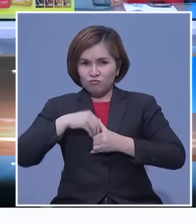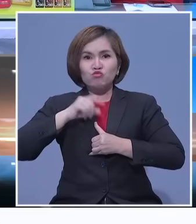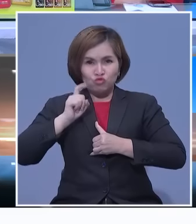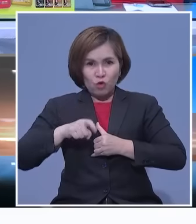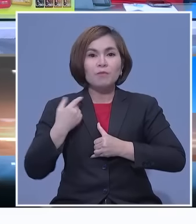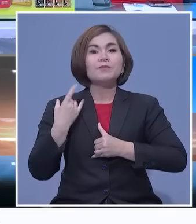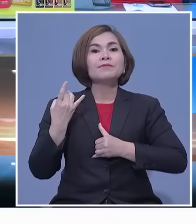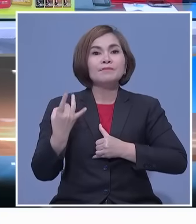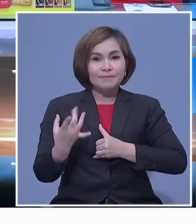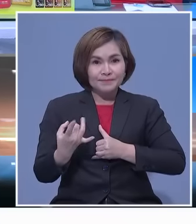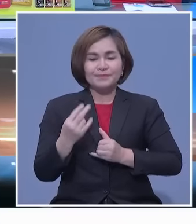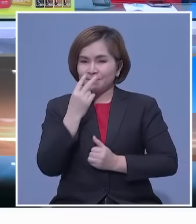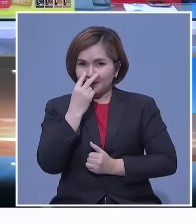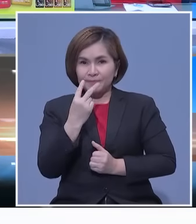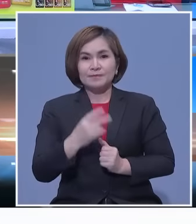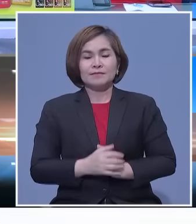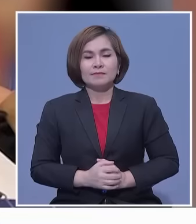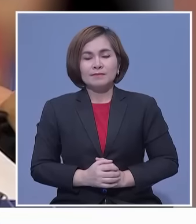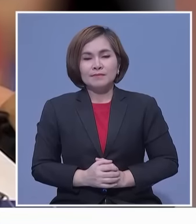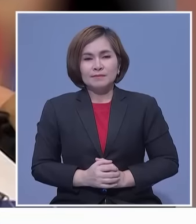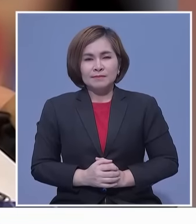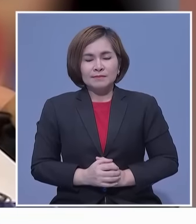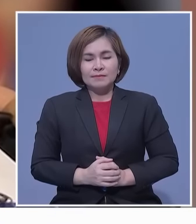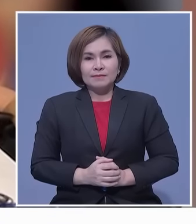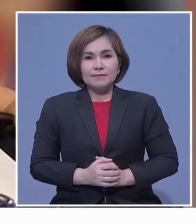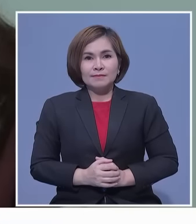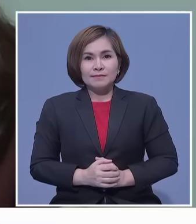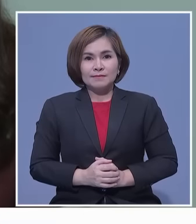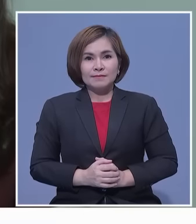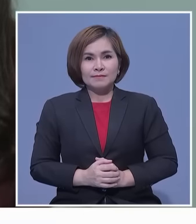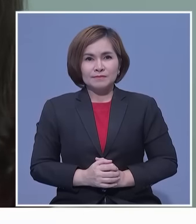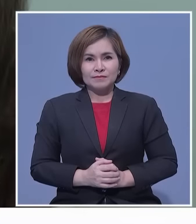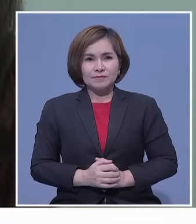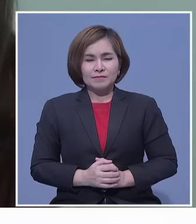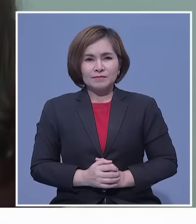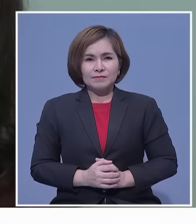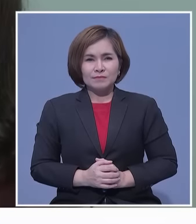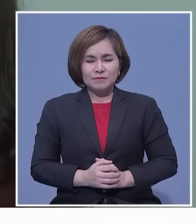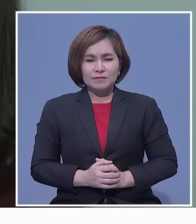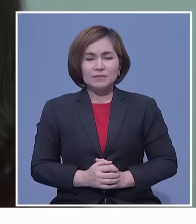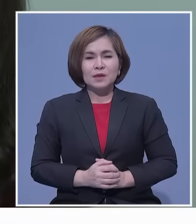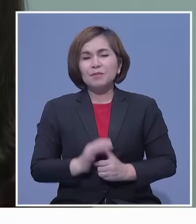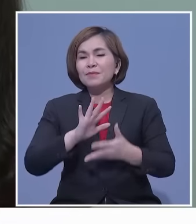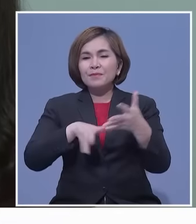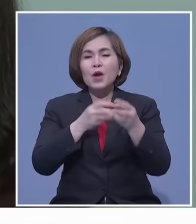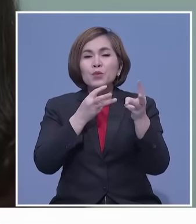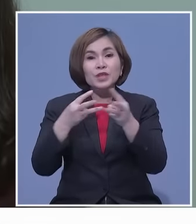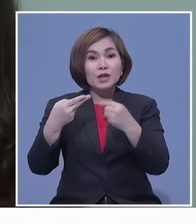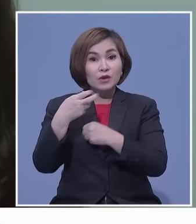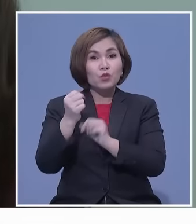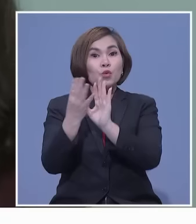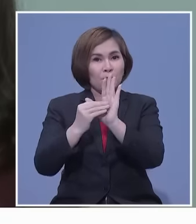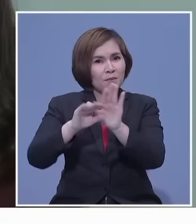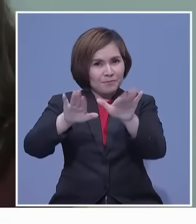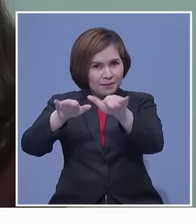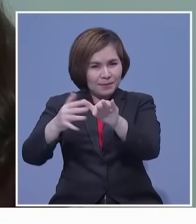จริงๆแล้วก็ควรมีด้วยหรือไม่ค่ะอครับเป็นกลยุทธ์แน่นอนค่ะเพราะการใช้คอร์สอบรมเปรียบเสมือน